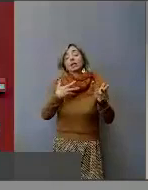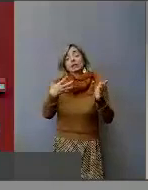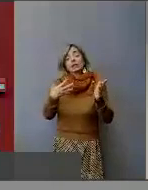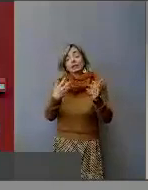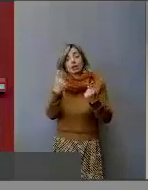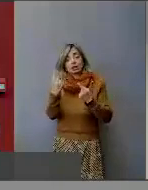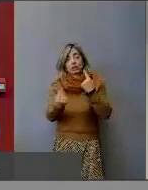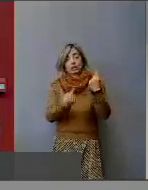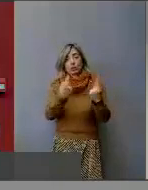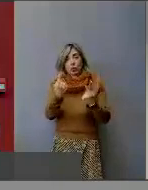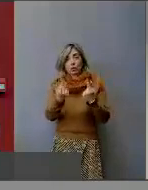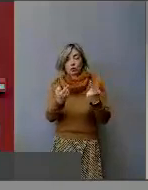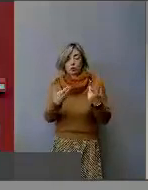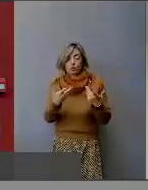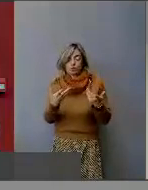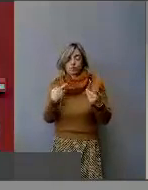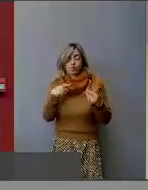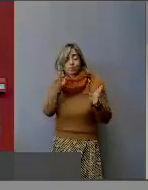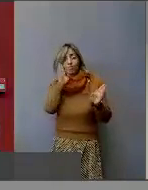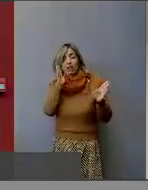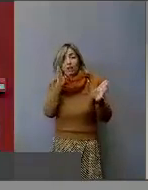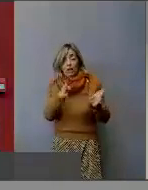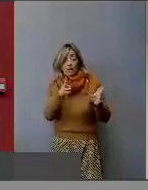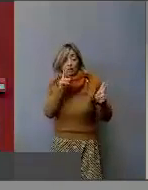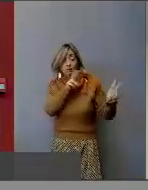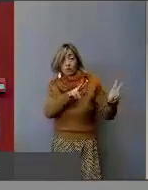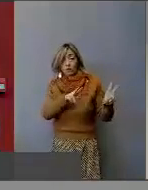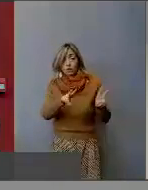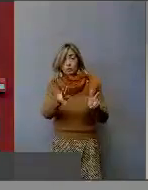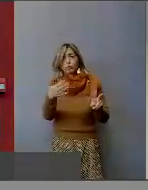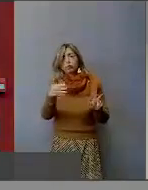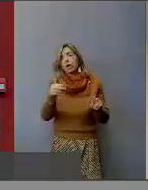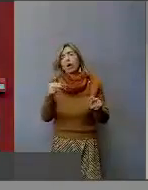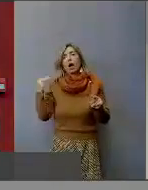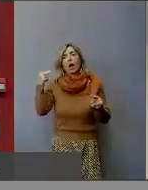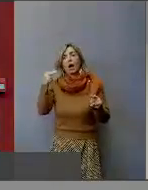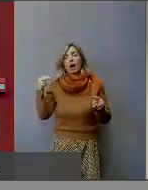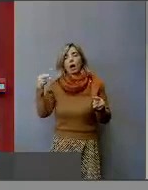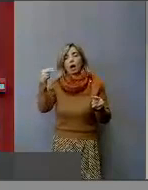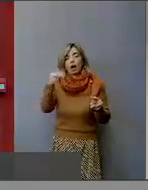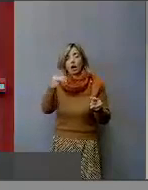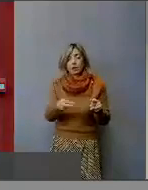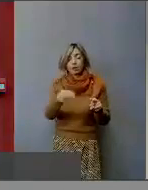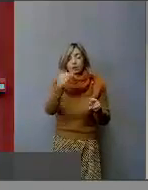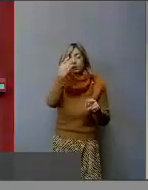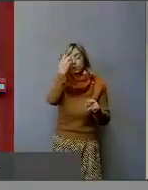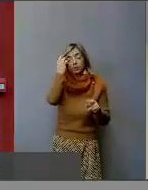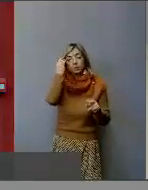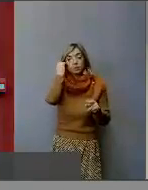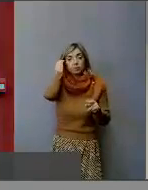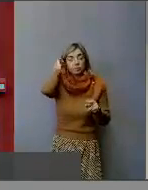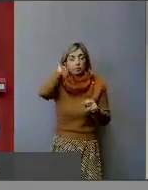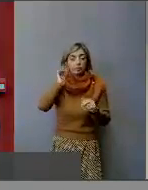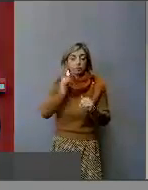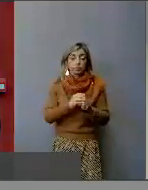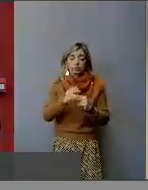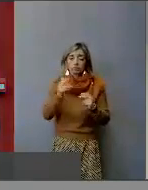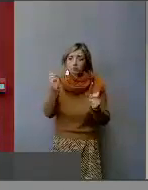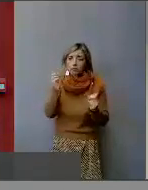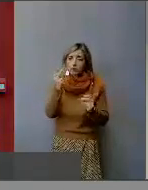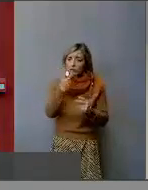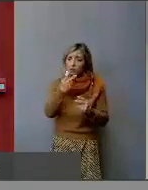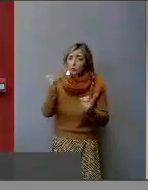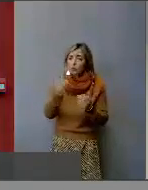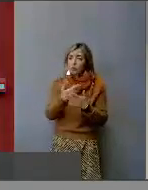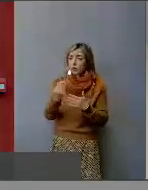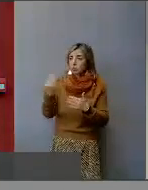fin da da diversi anni quando fu anche quell avvenimento che non accade a genova ma che